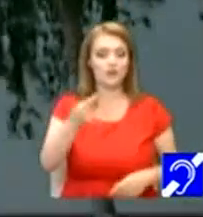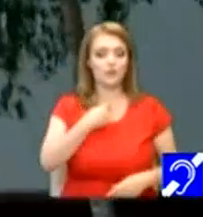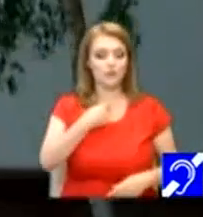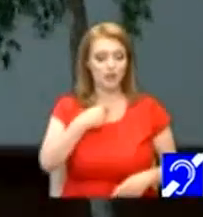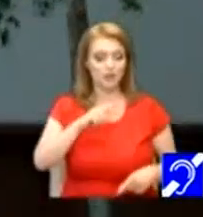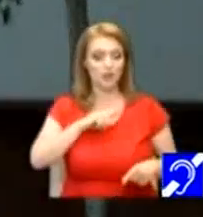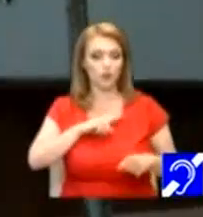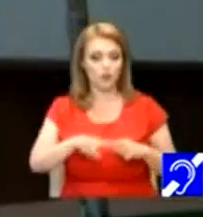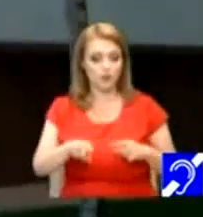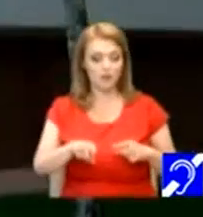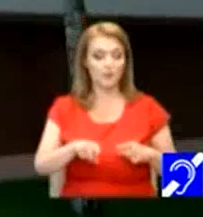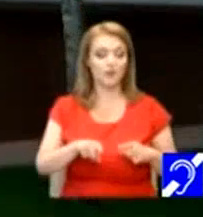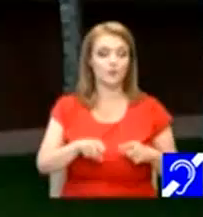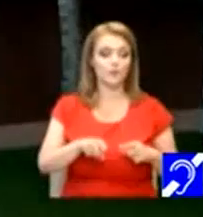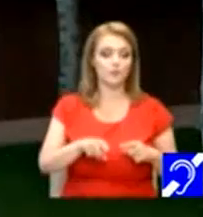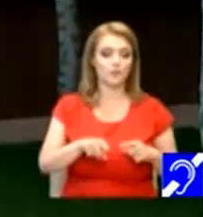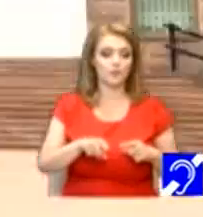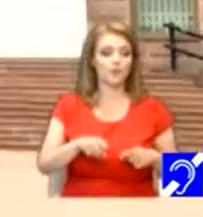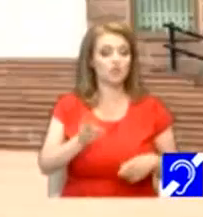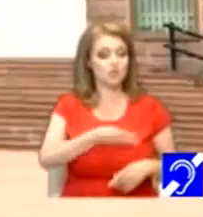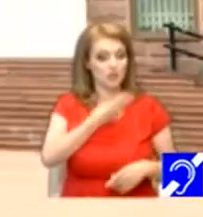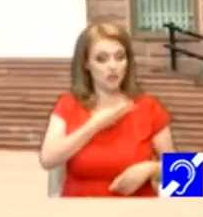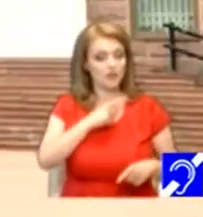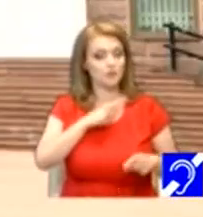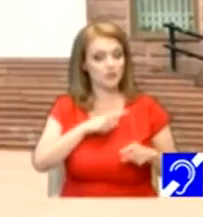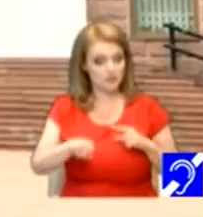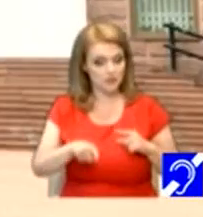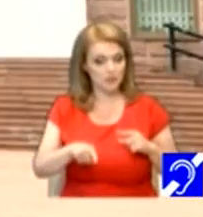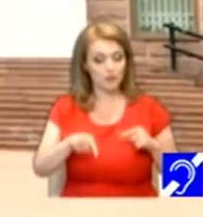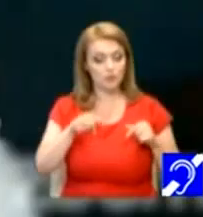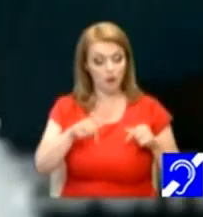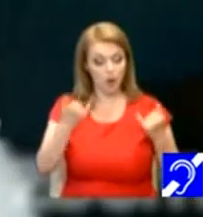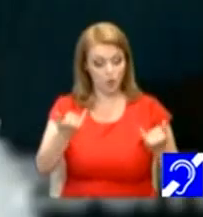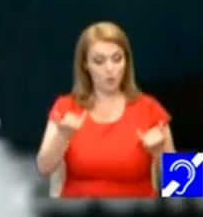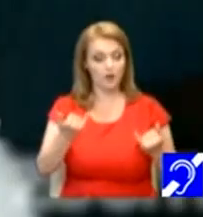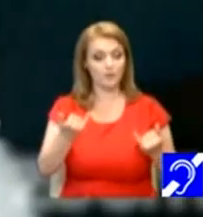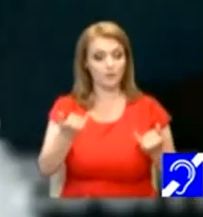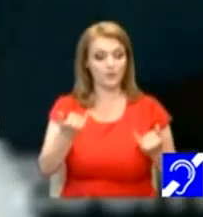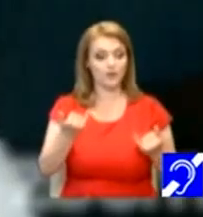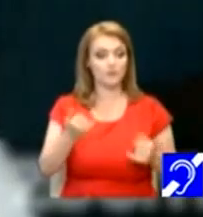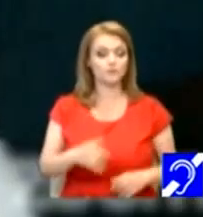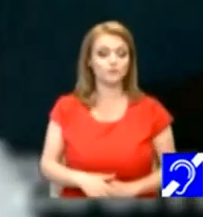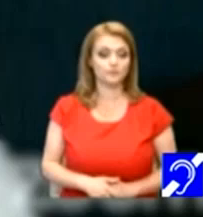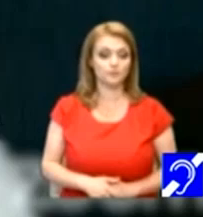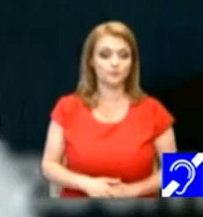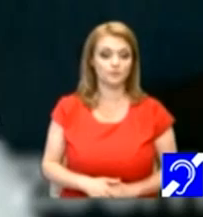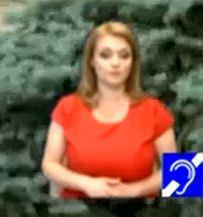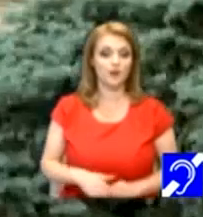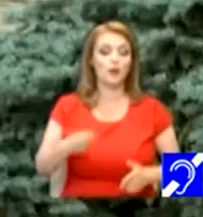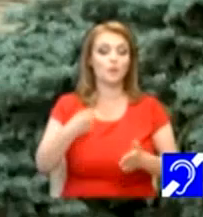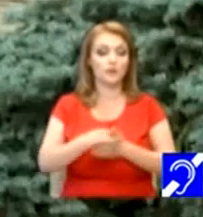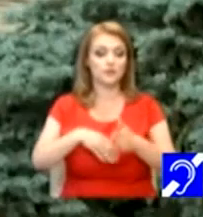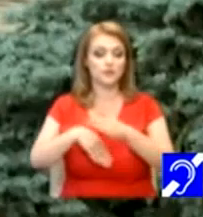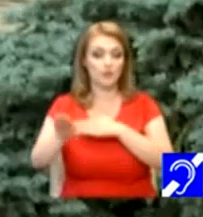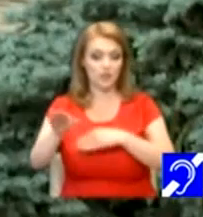poate de rapid, de dorit chiar în această legislatură, până pleacă deputații în concediu.